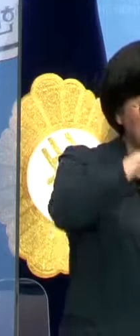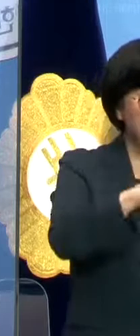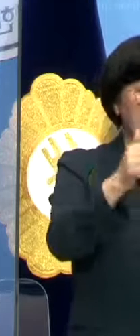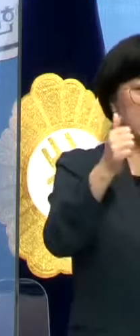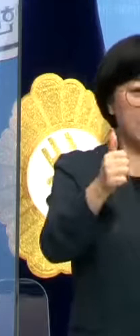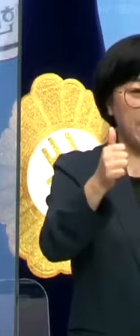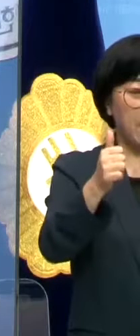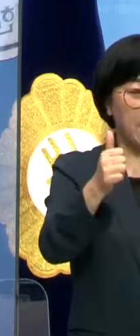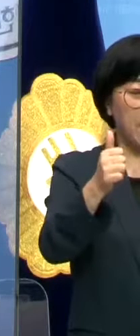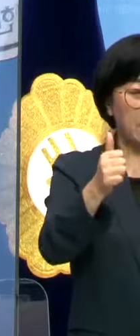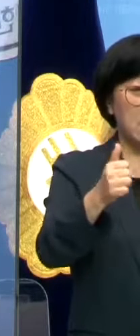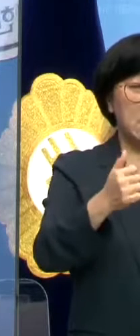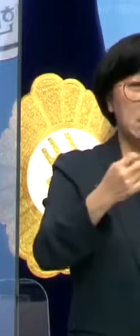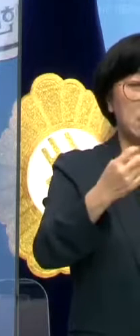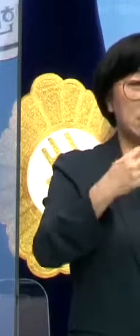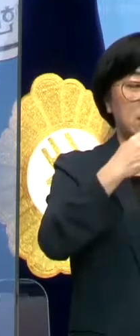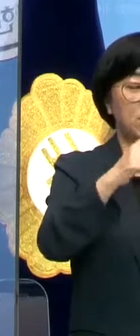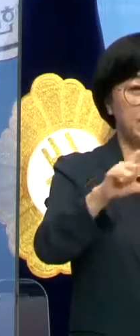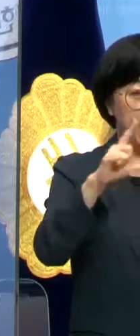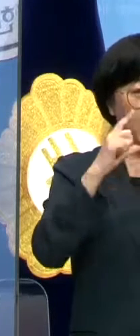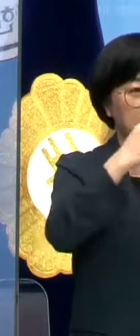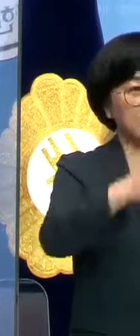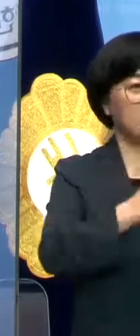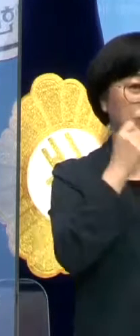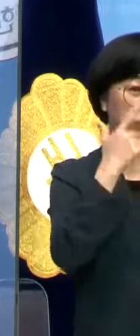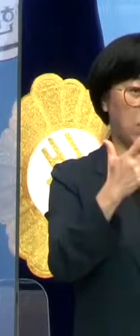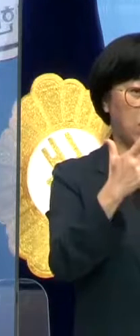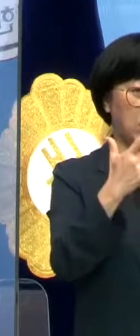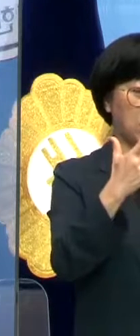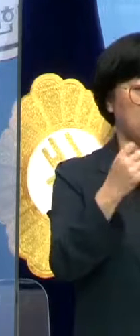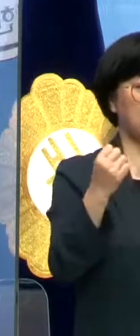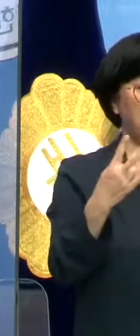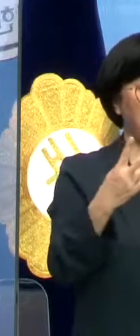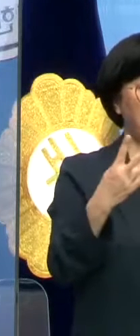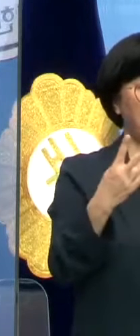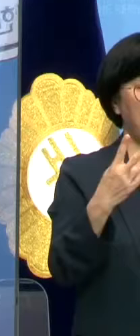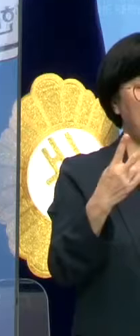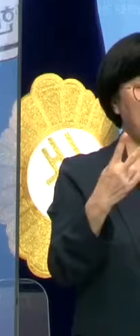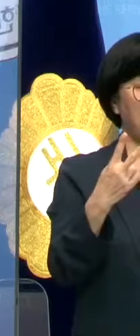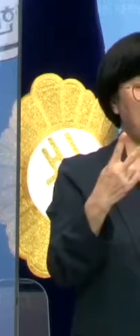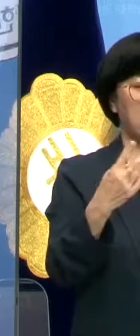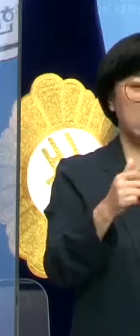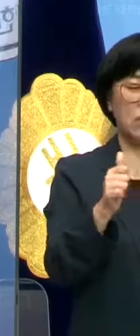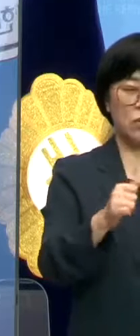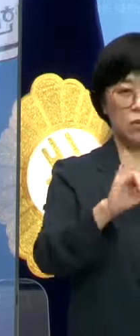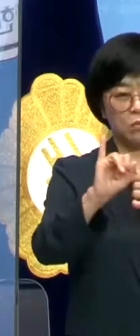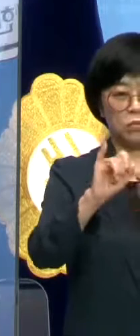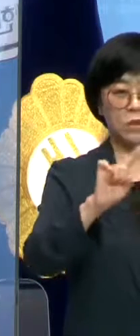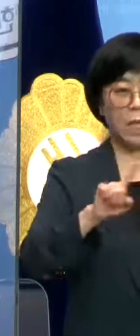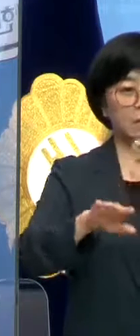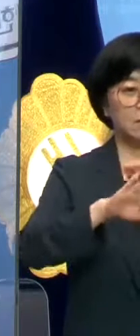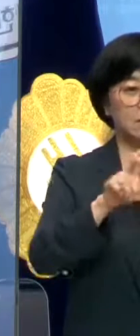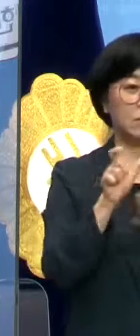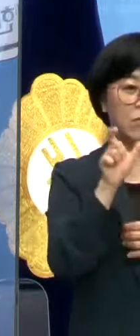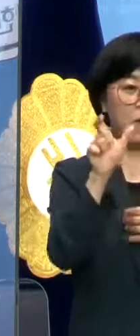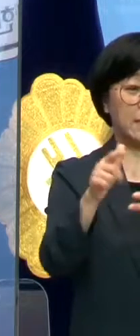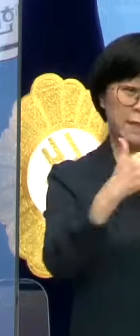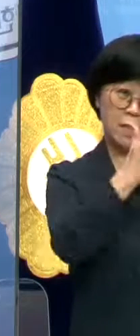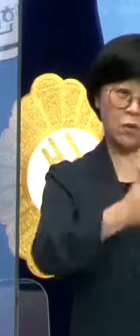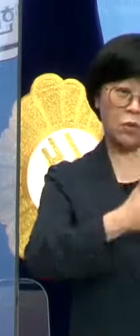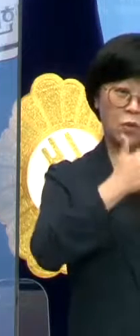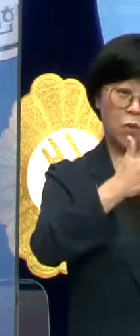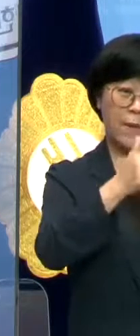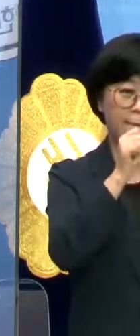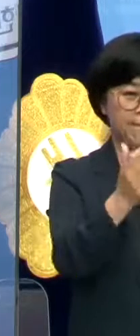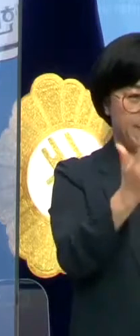봤다가 2년 6개월 영의 징역형 의혹 선고 받았고 또 송료 푹 사카 샘 숙 씨는 7년 동안